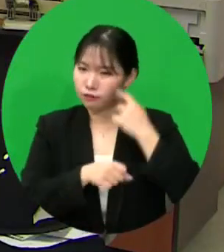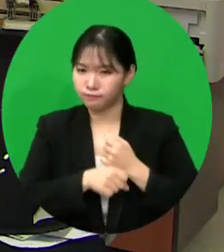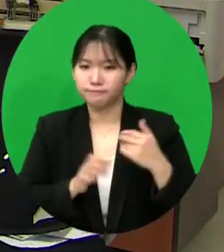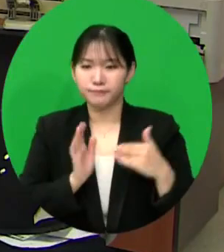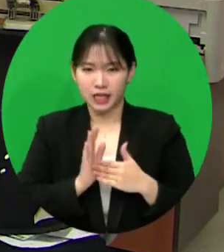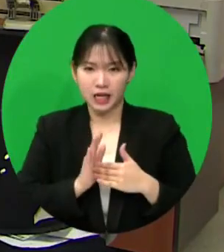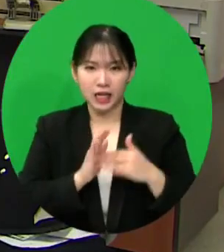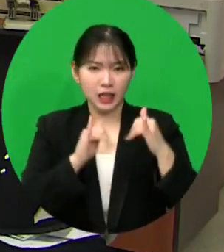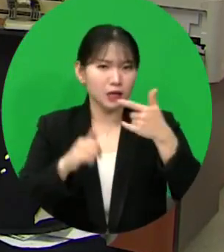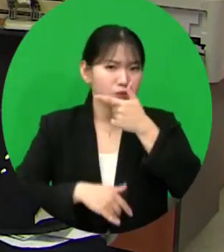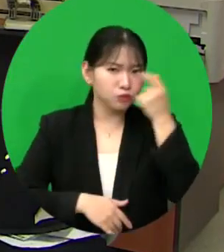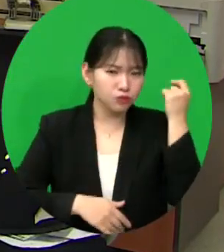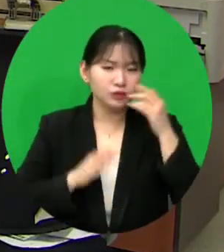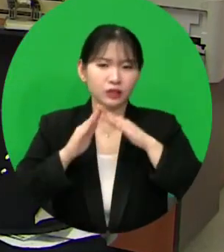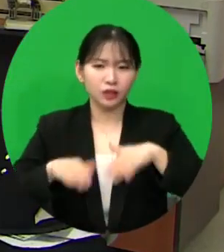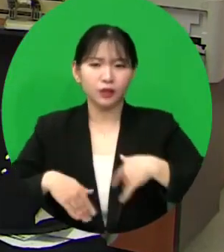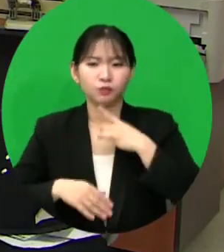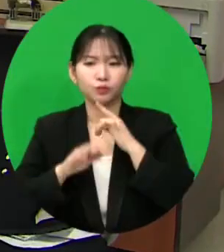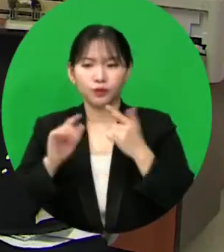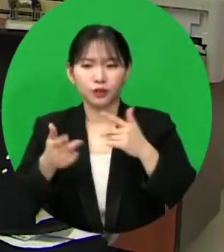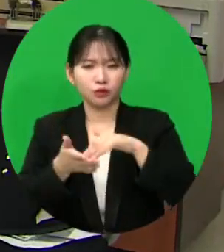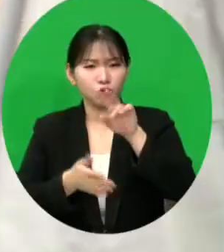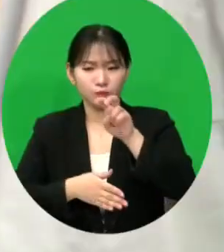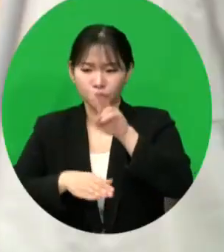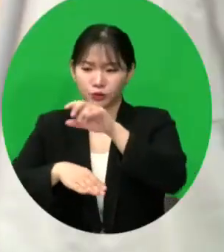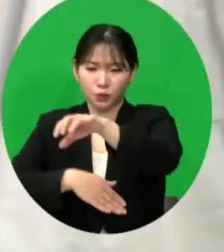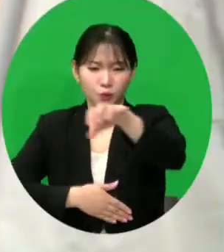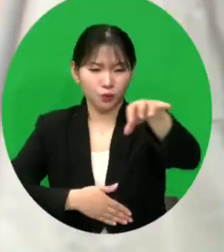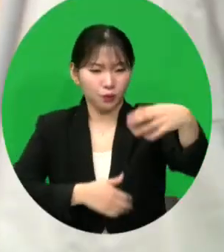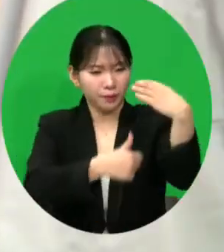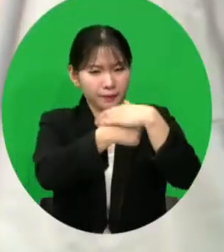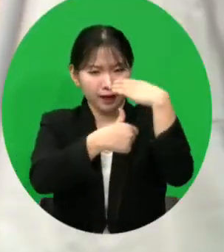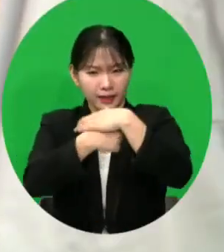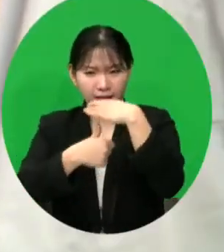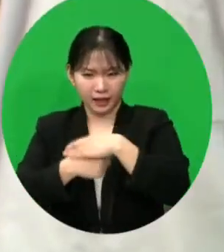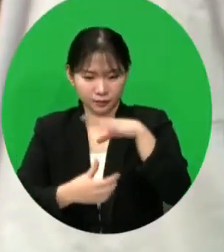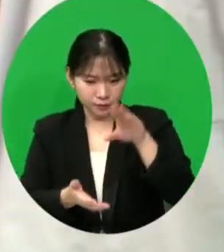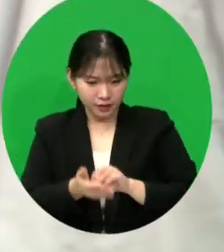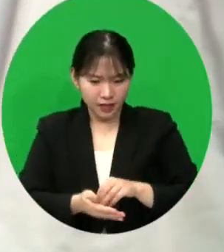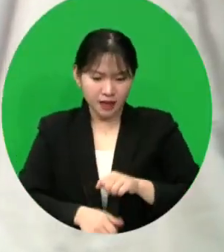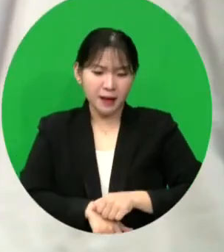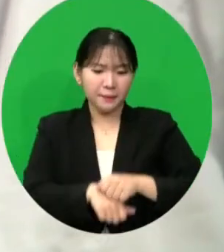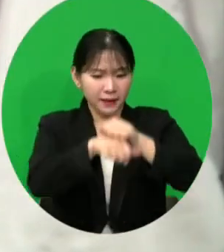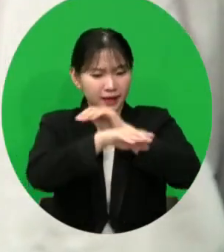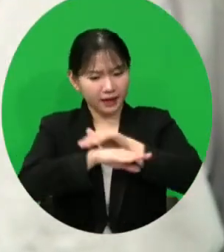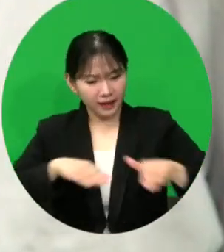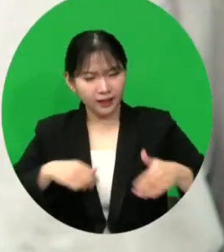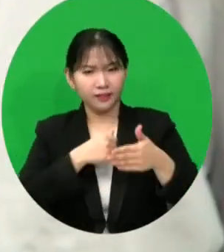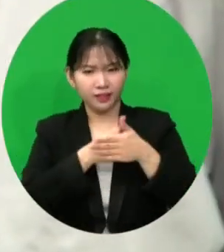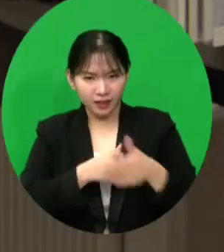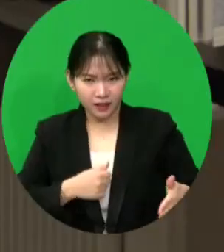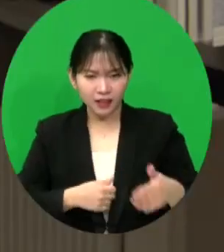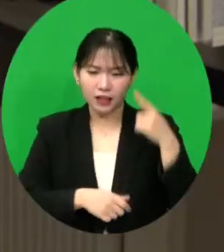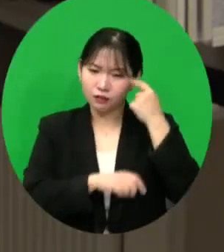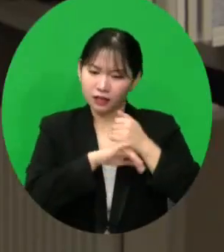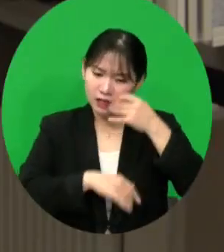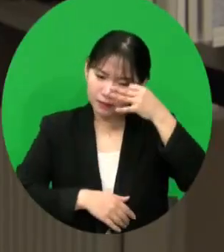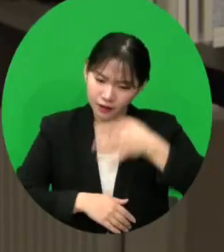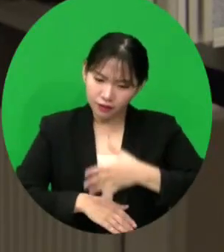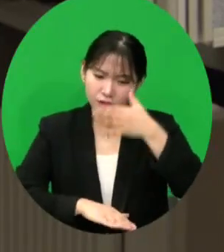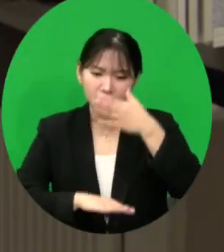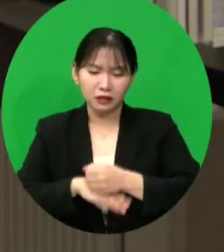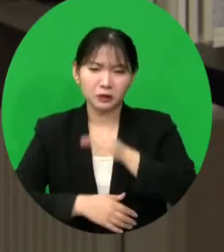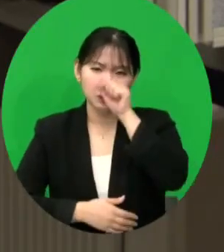연구할 사람은 부족한데 전라남도뿐 아니라 22개 시군에서 맡긴 수탁 과제들을 처리해야 하다 보니 연구자는 힘들고